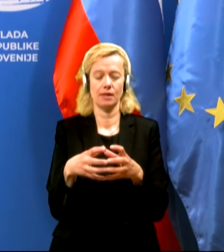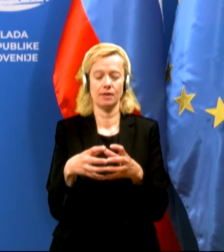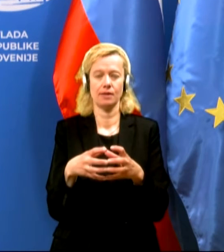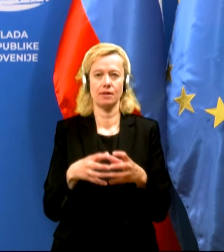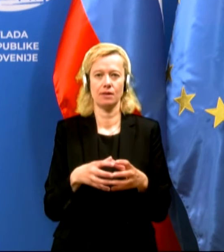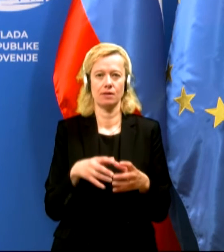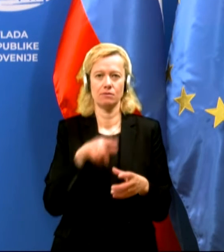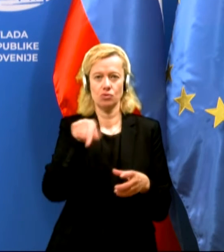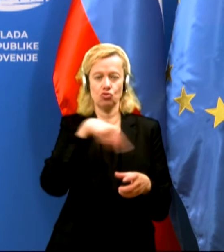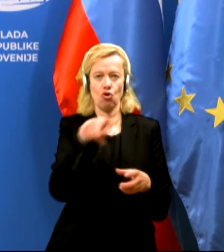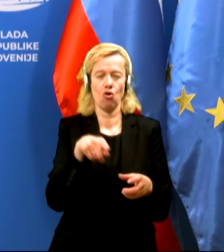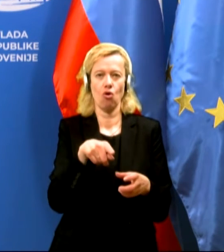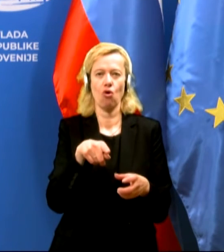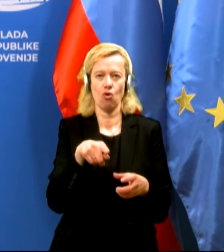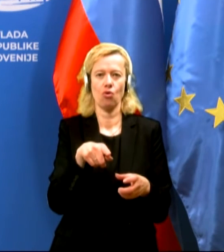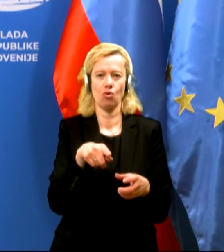so seveda tudi